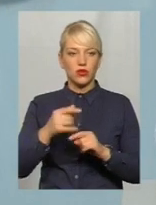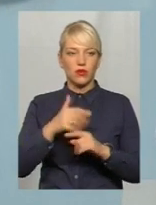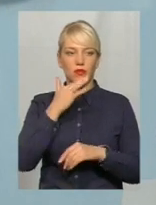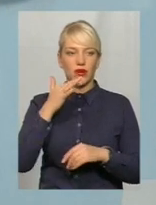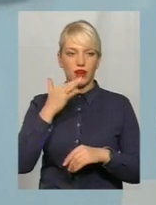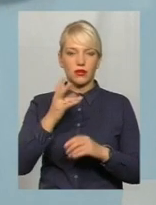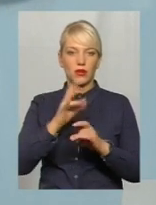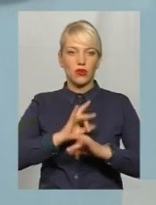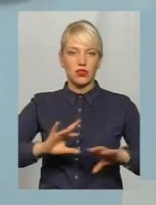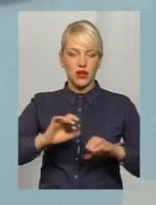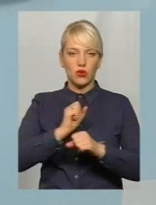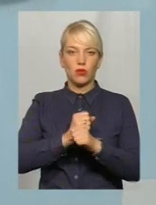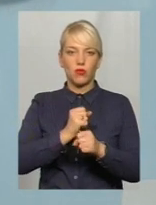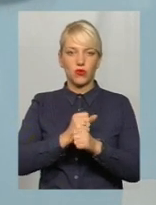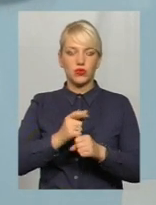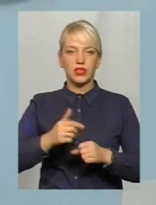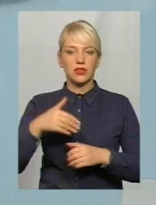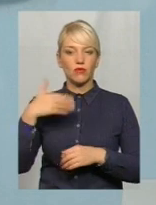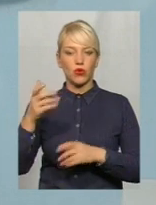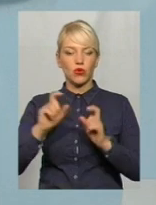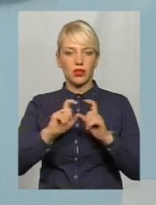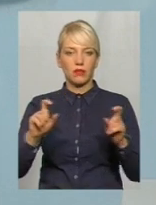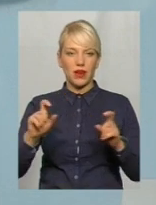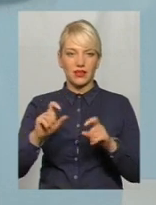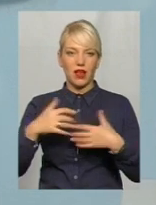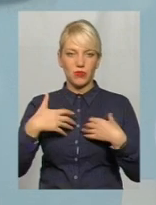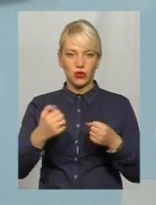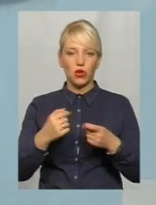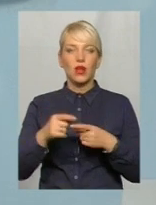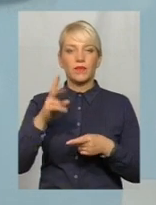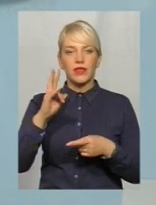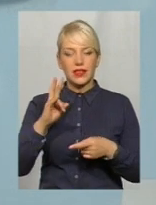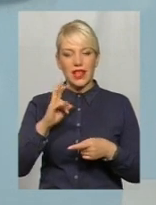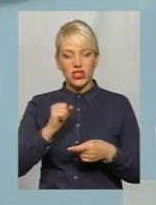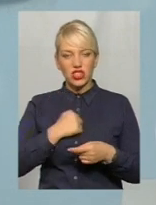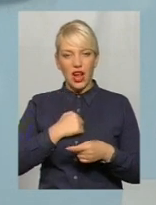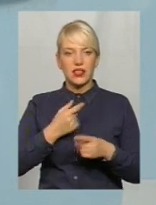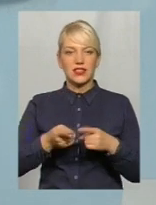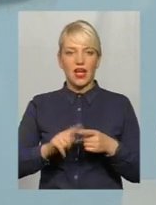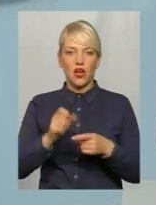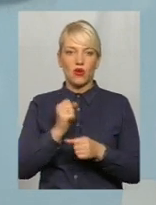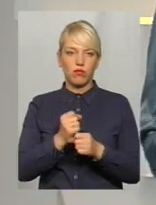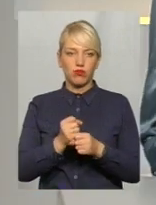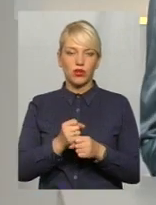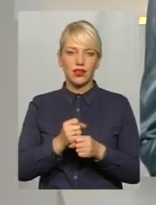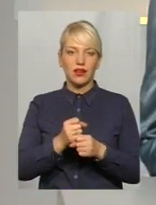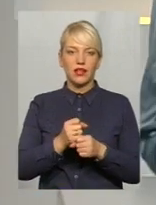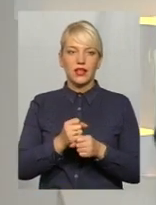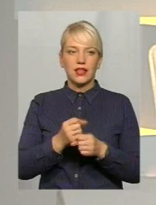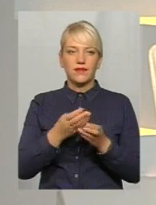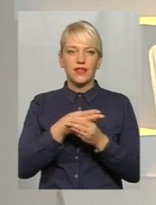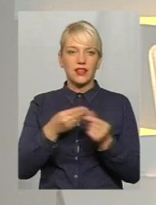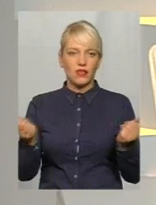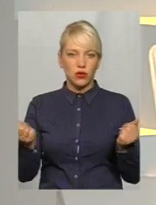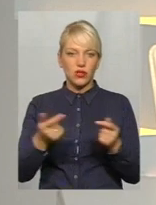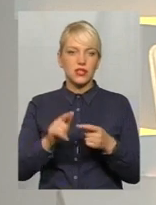попри роз'яснювальну роботу з боку департаменту, на жаль, ця робота якось нівелюється на сьогодні. Тобто об'єднані тергромади не